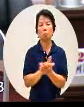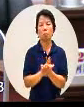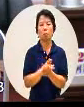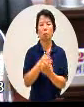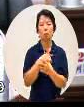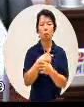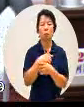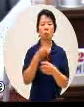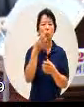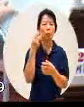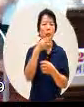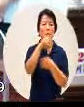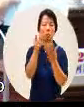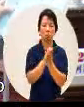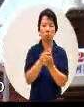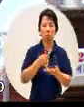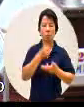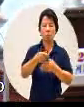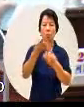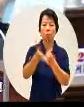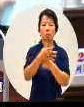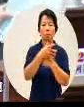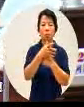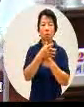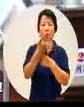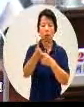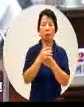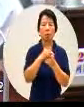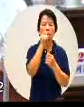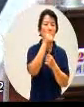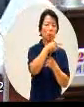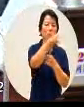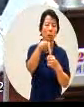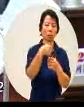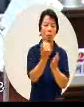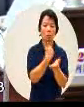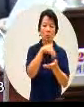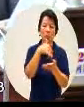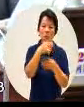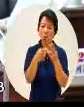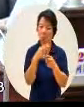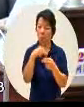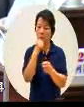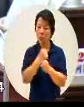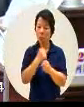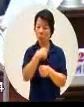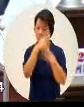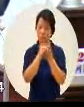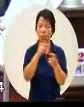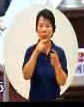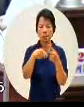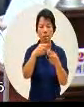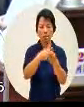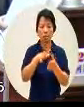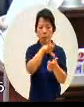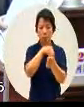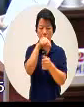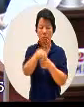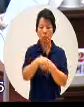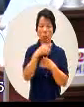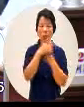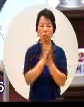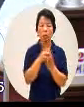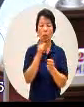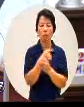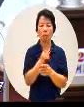好好參考一下台南市經發局的預算是怎麼編列的因為政府不可以跟他說理念你要將你的